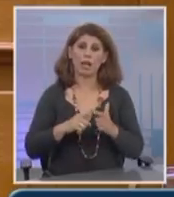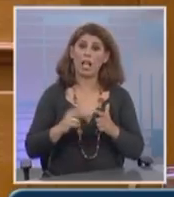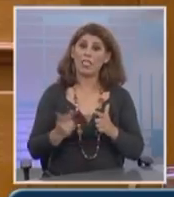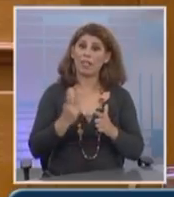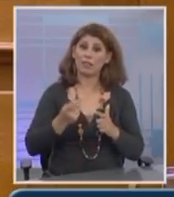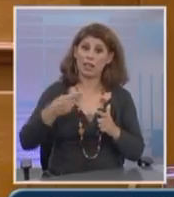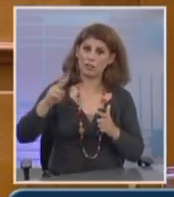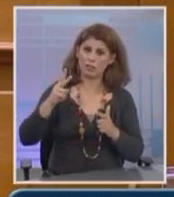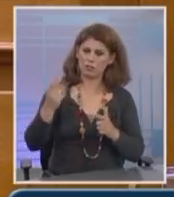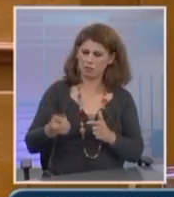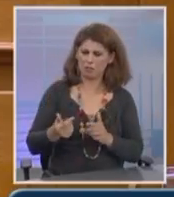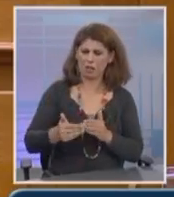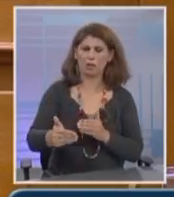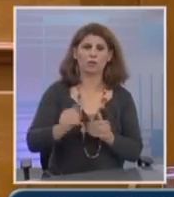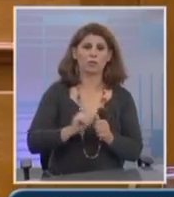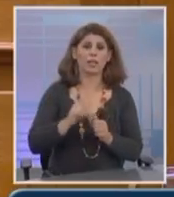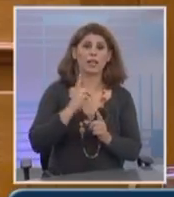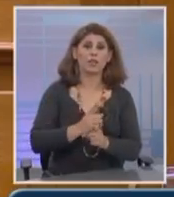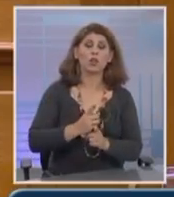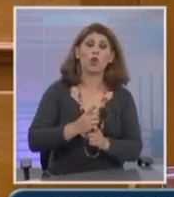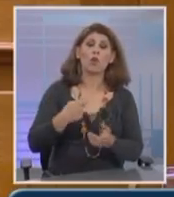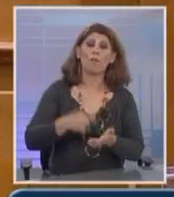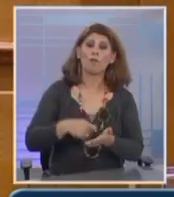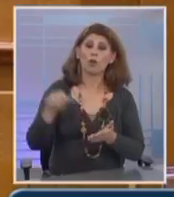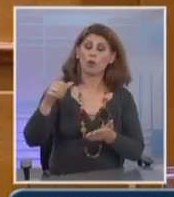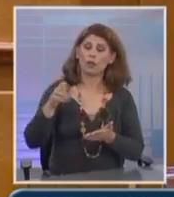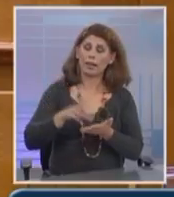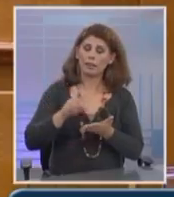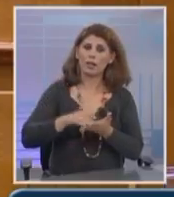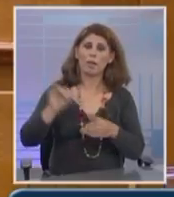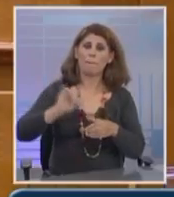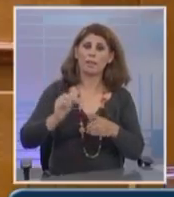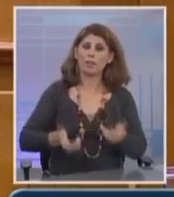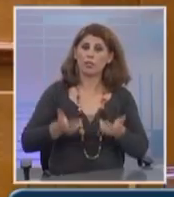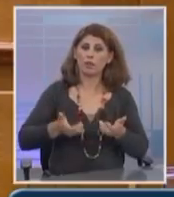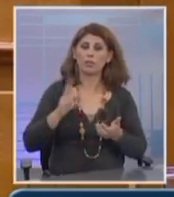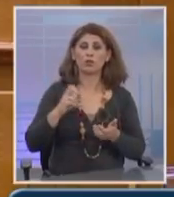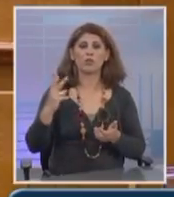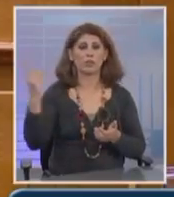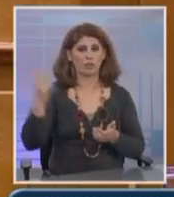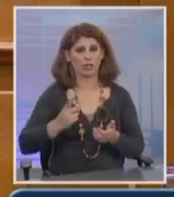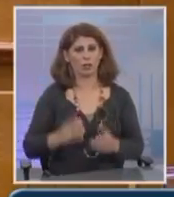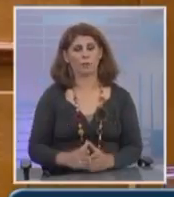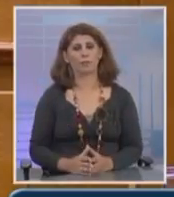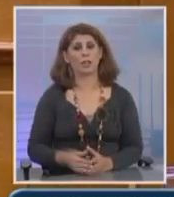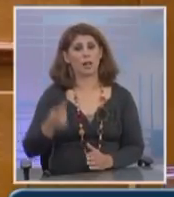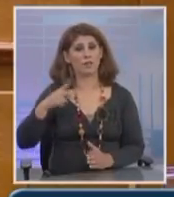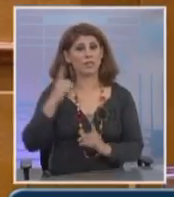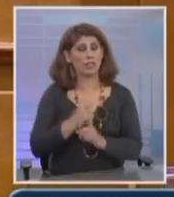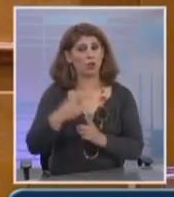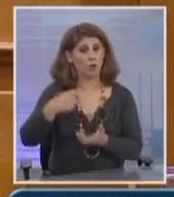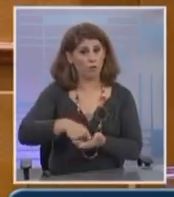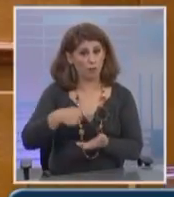αύξηση μέσα σε λίγους μήνες. Ειδικός φόρος κατανάλωσης του πετρέλαιου θέρμανσης αυξάνεται κατά 22%. Αυξάνεται τον ειδικό